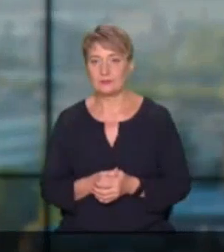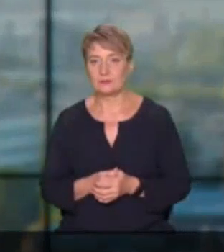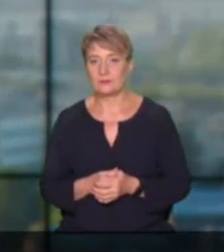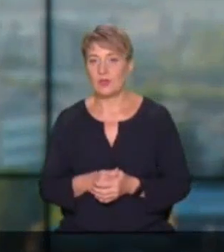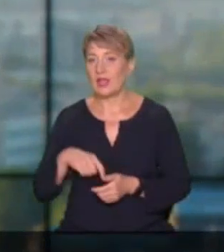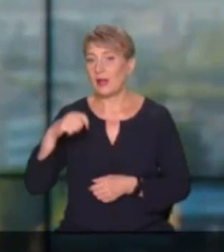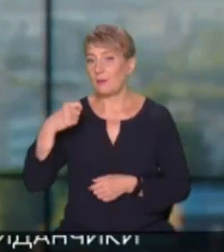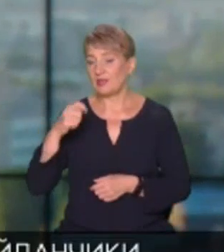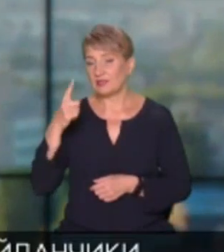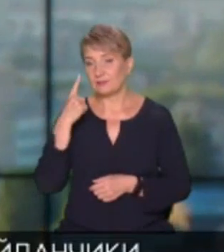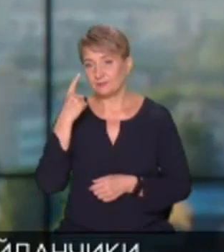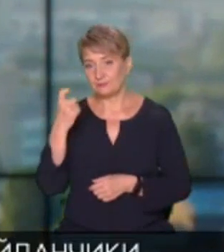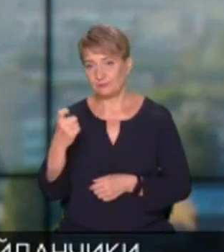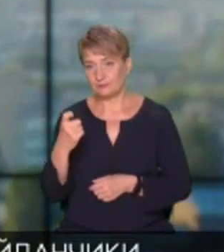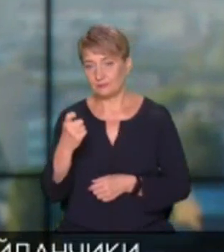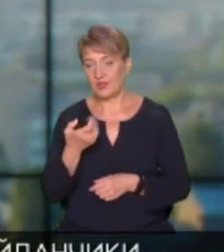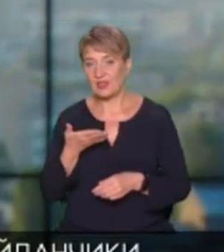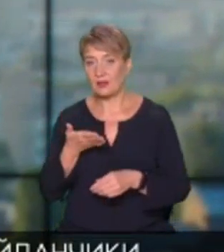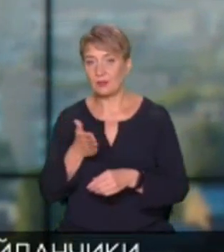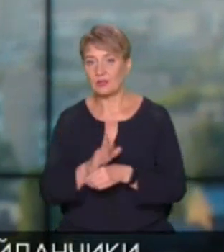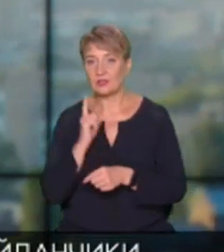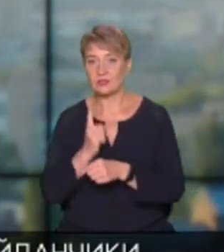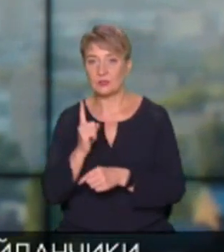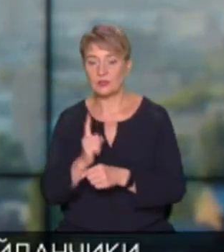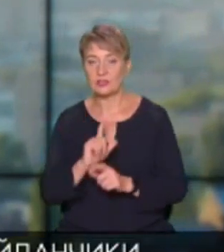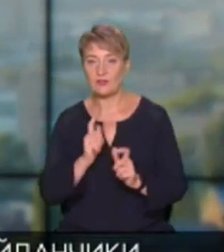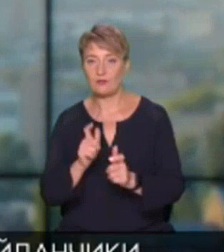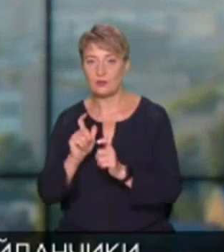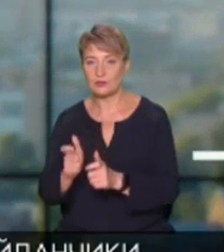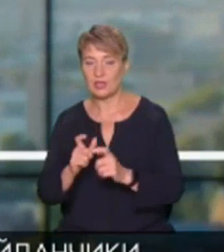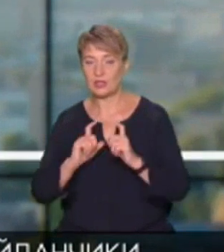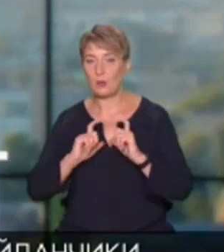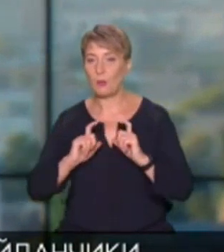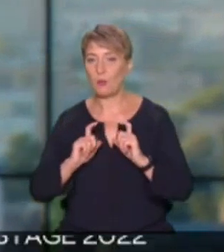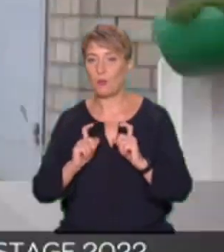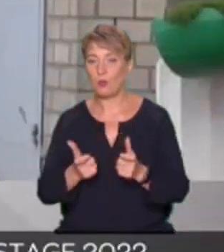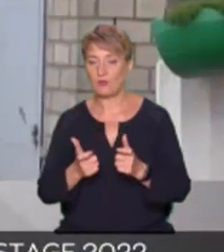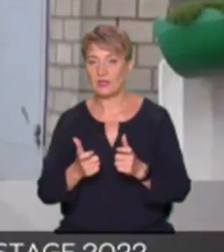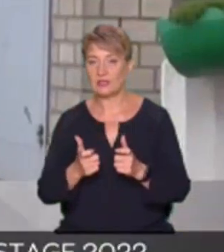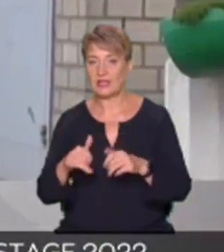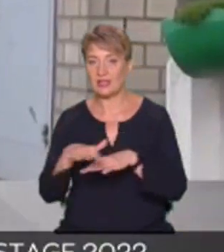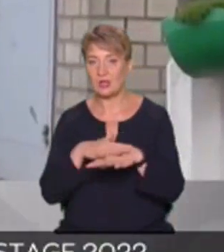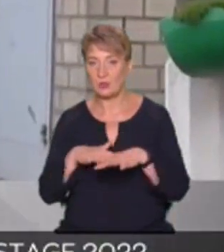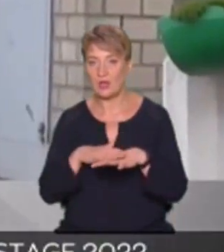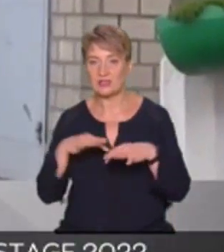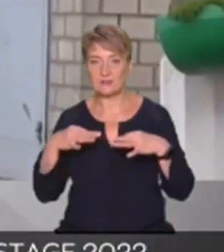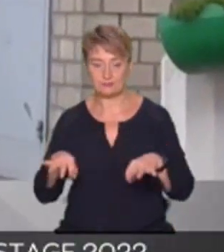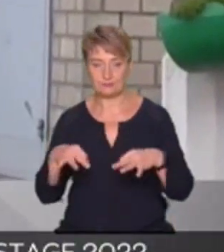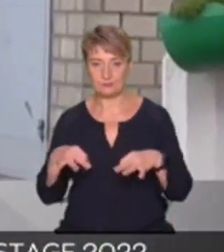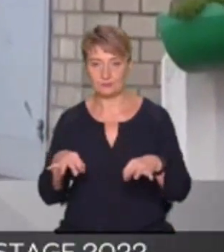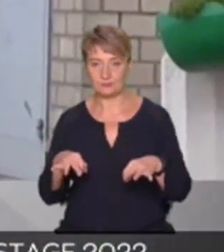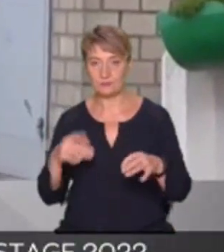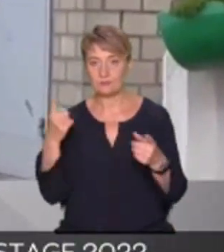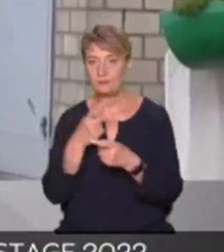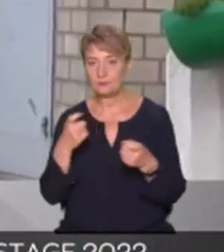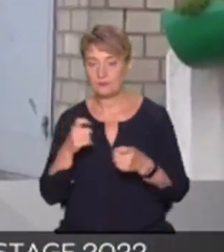Президент відповів на петицію щодо заборони вручати повістки в громадських місцях. Її підтримали понад 25 тисяч громадян. Володимир Зеленський доручив прем'єр-міністру Денису